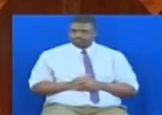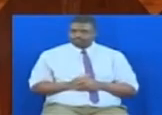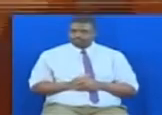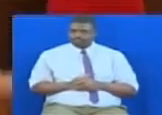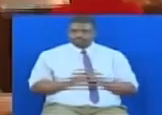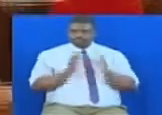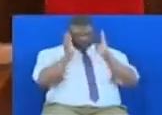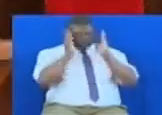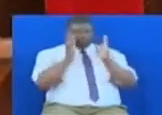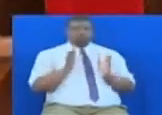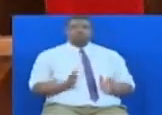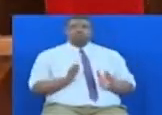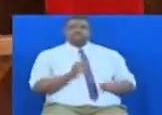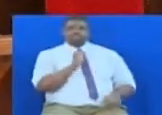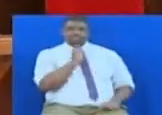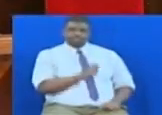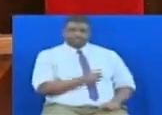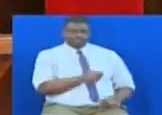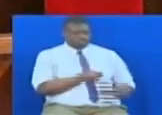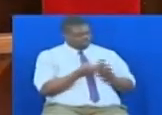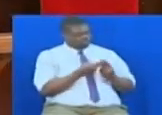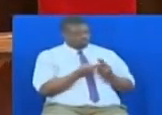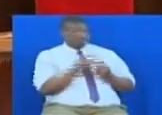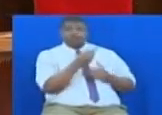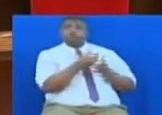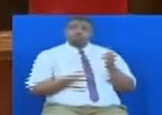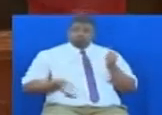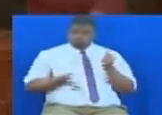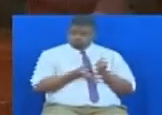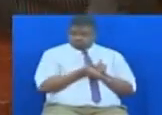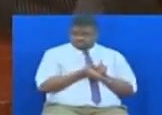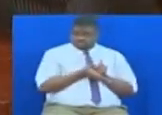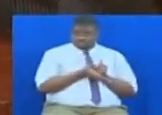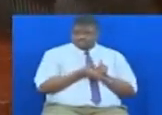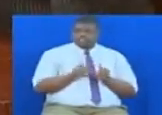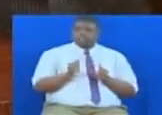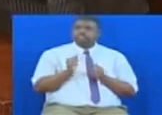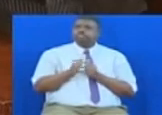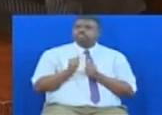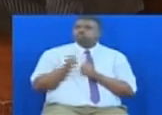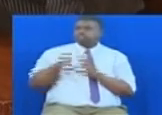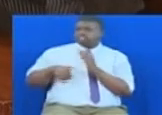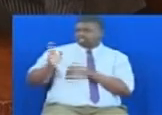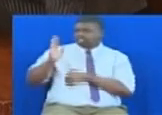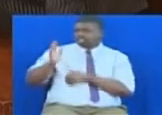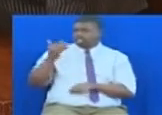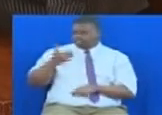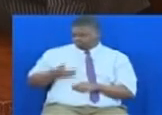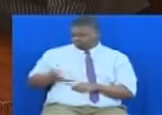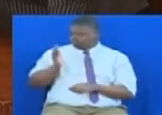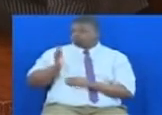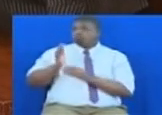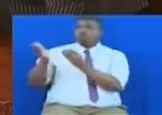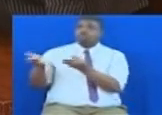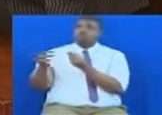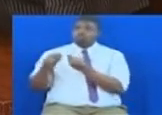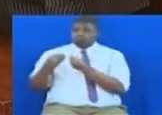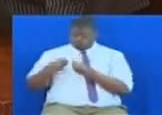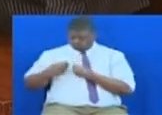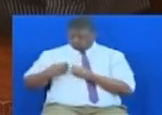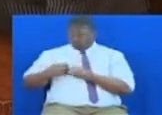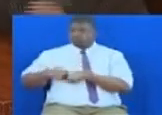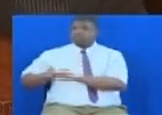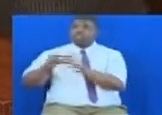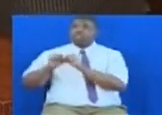Mheshimiwa Spika, Dr. Magufuli, kuna kitu cha ziada ambacho Mungu ametufanyia. Naomba mkubaliane nami waheshimiwa